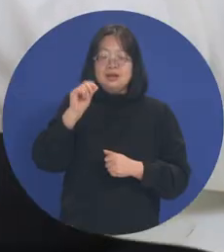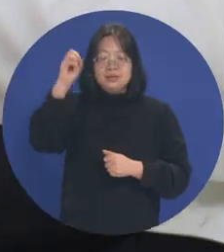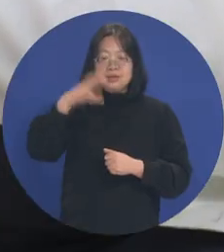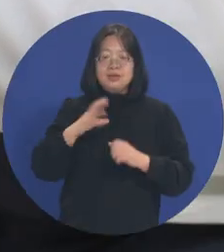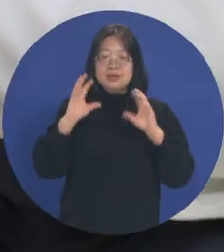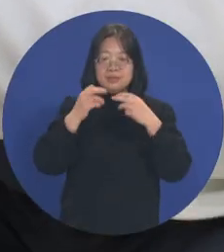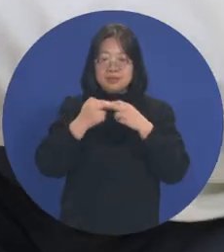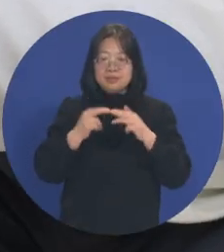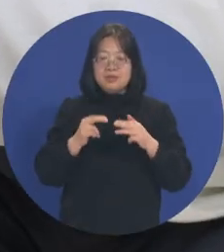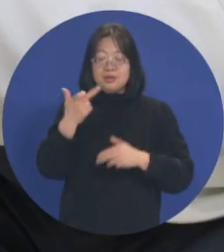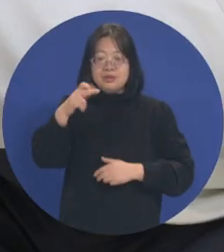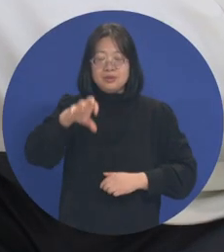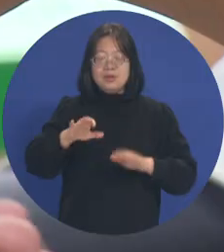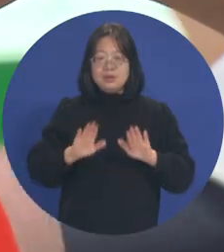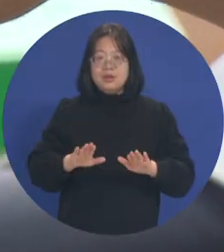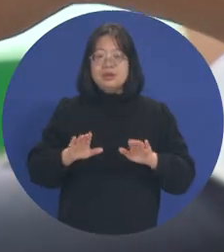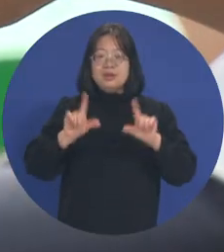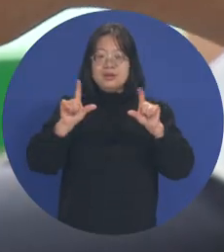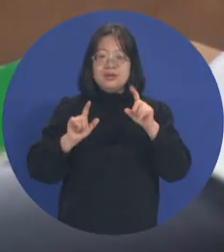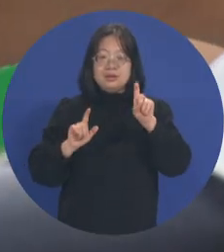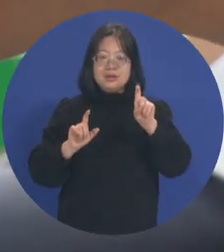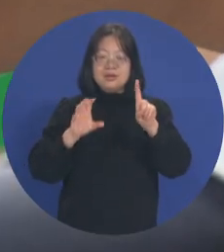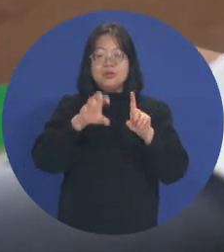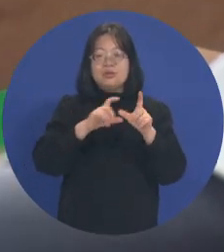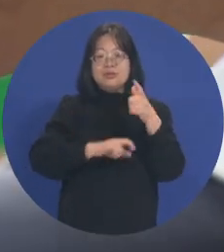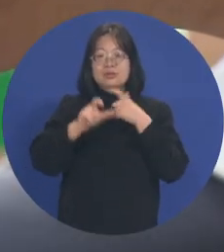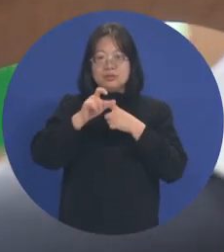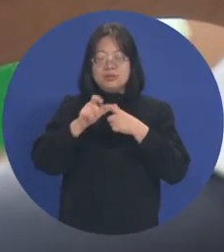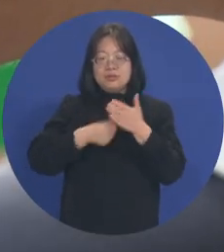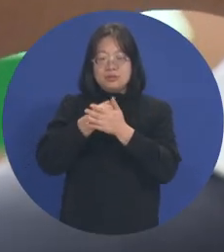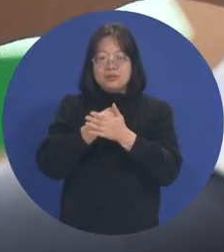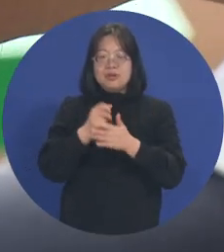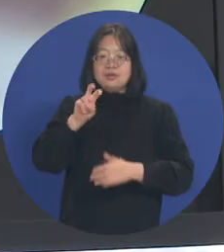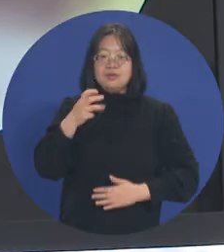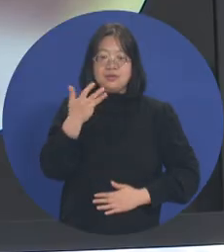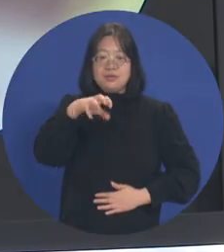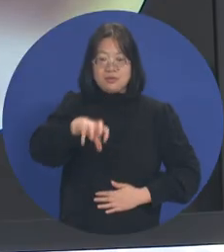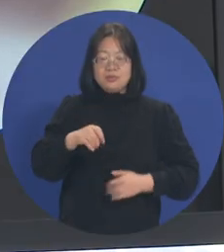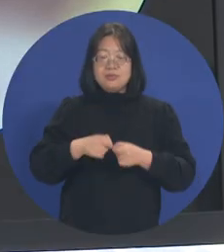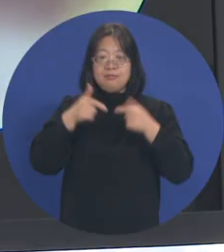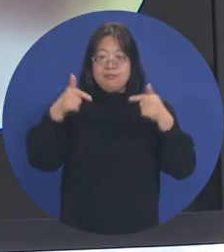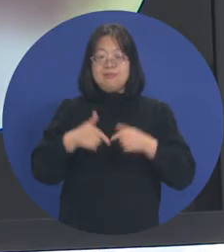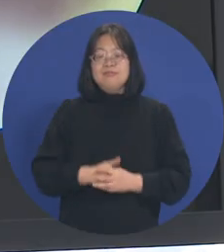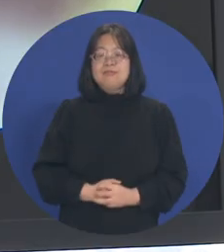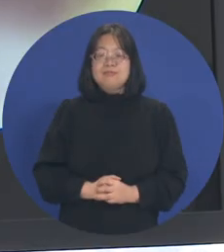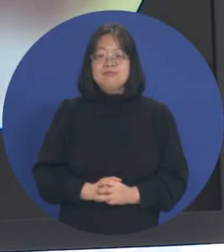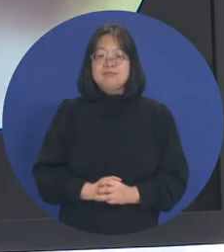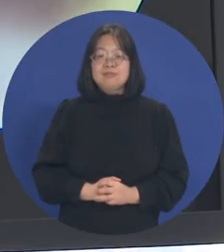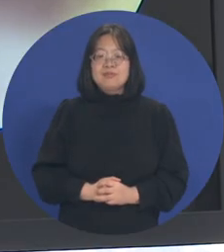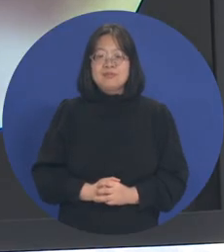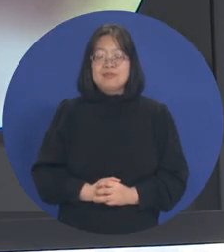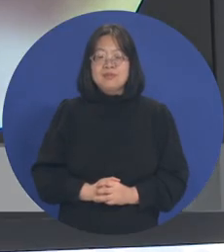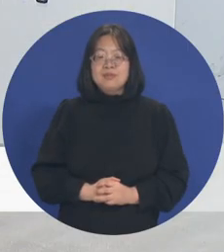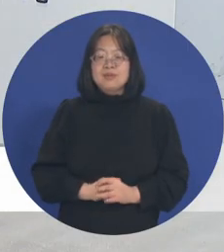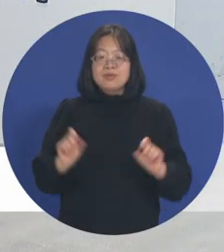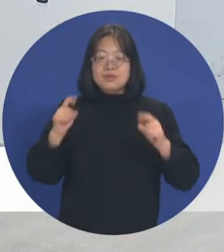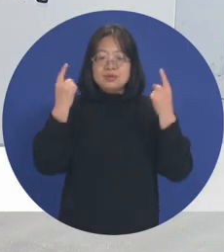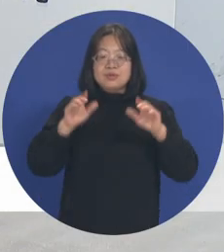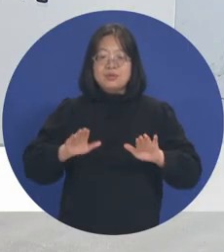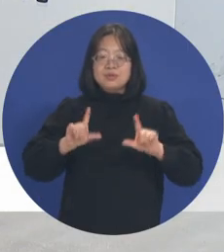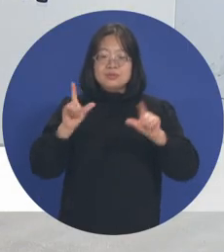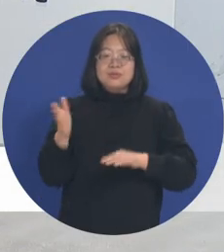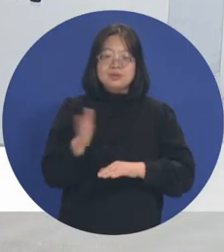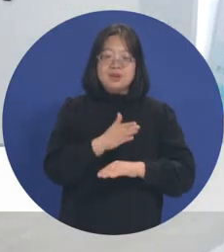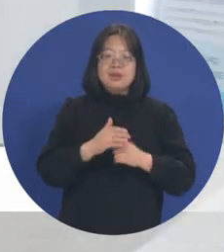병원은 17곳, 올해 11곳을 추가로 지정해 총 28곳으로 늘렸습니다. 이와 함께